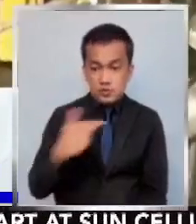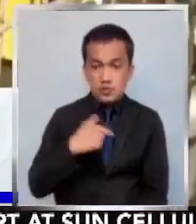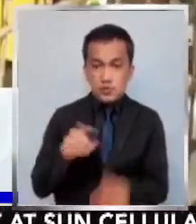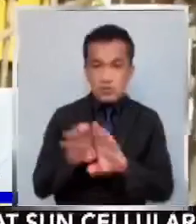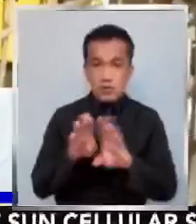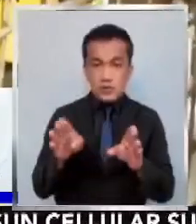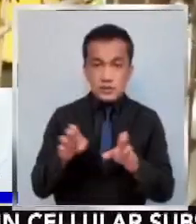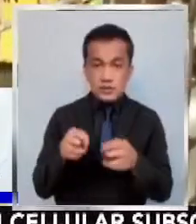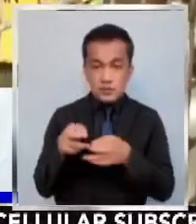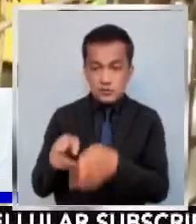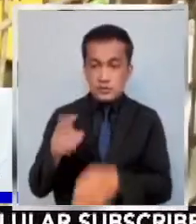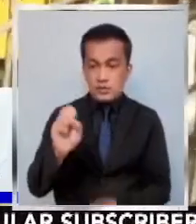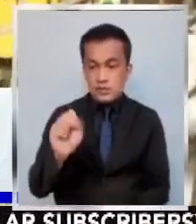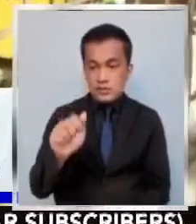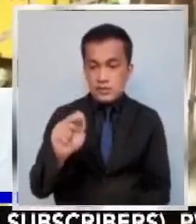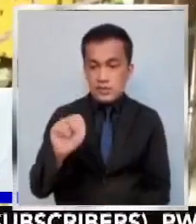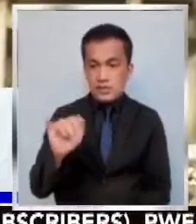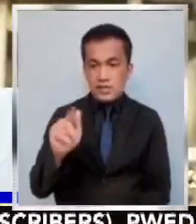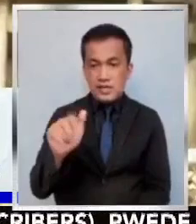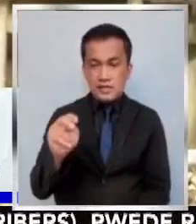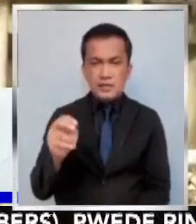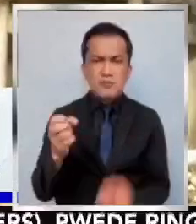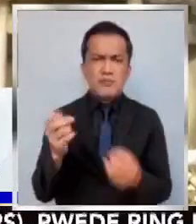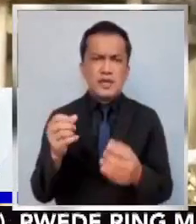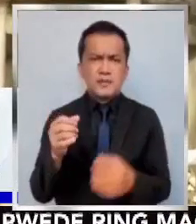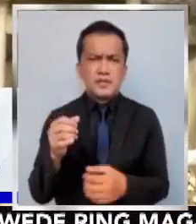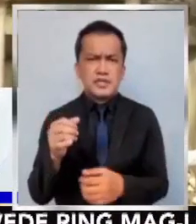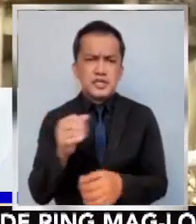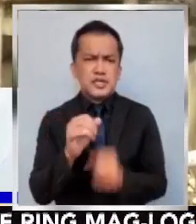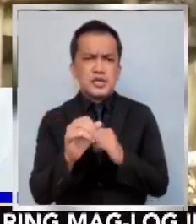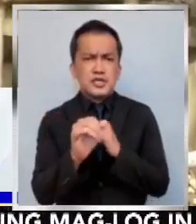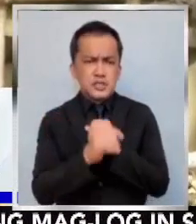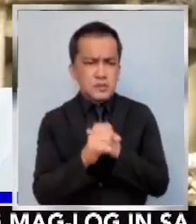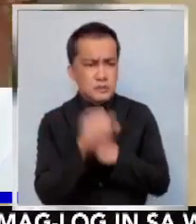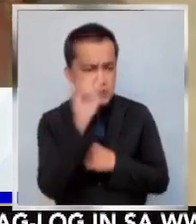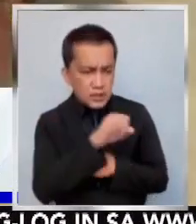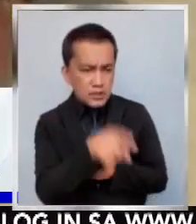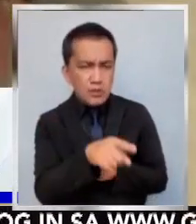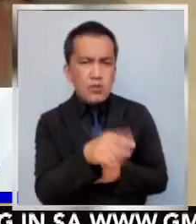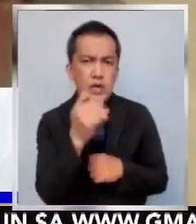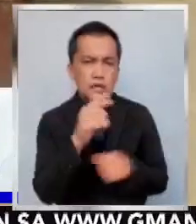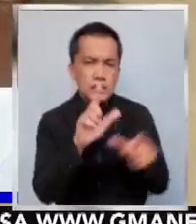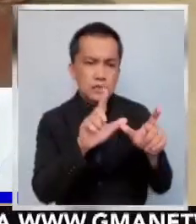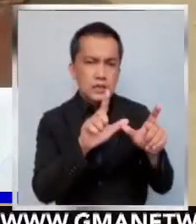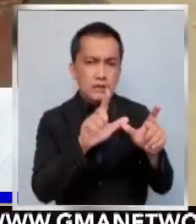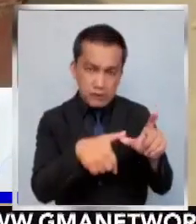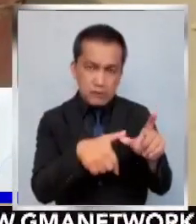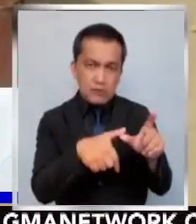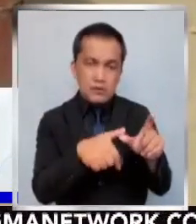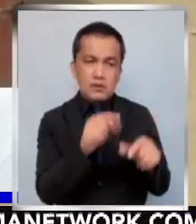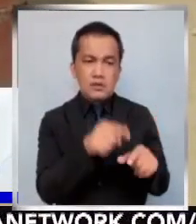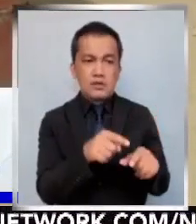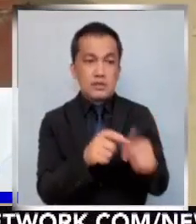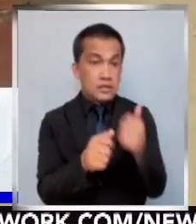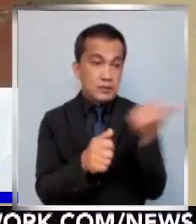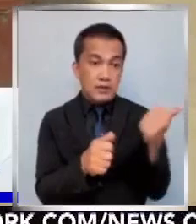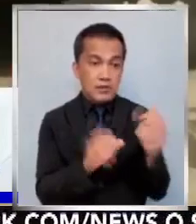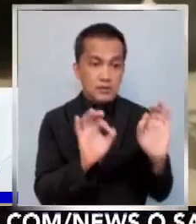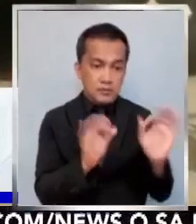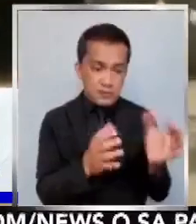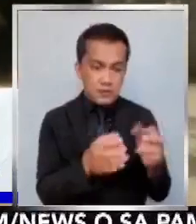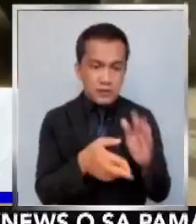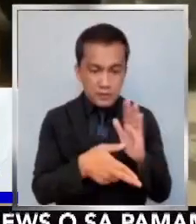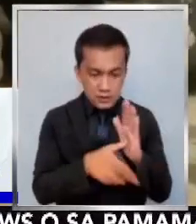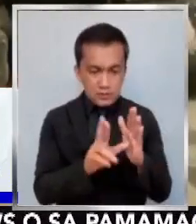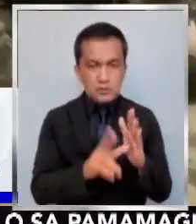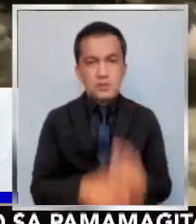pero maraming jeep ang nakatenga dahil naman sa napasunan nilang mga prangkisa. Ang iba sa kanila wala raw pera para mag-renew.